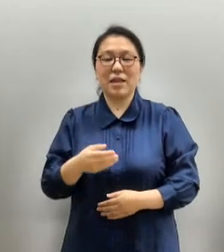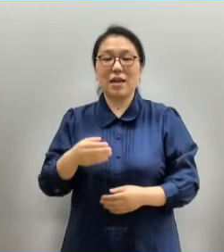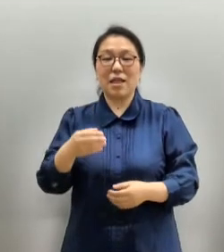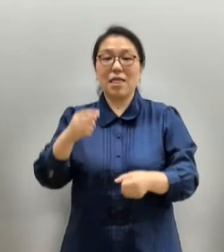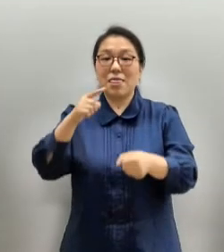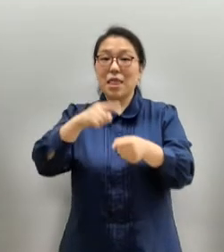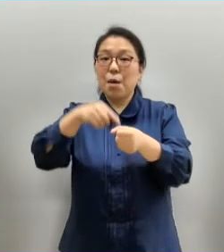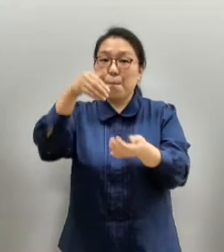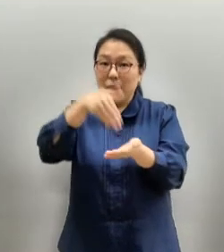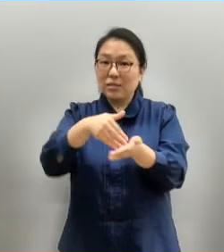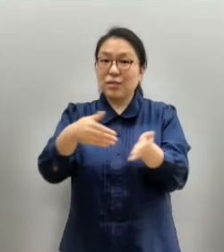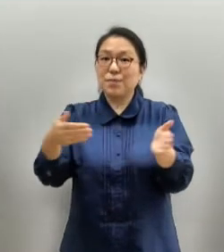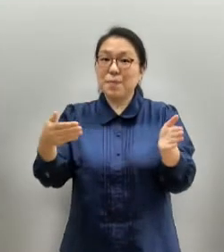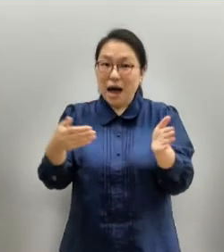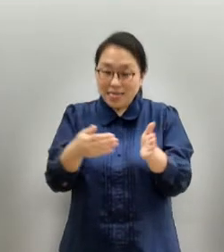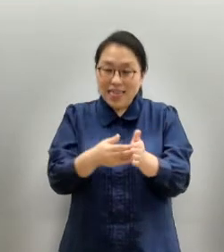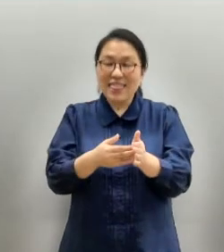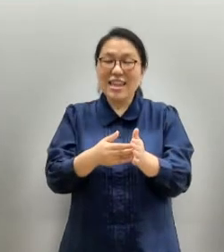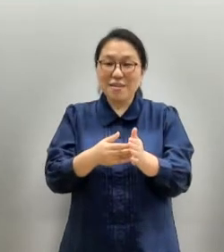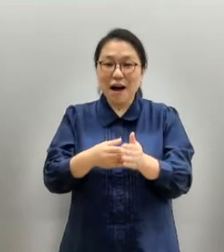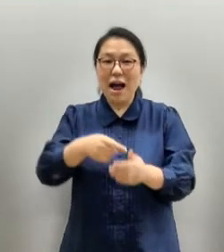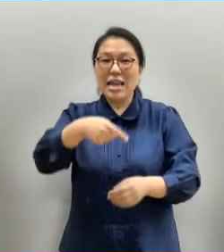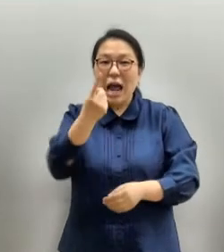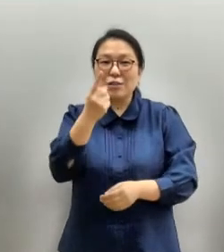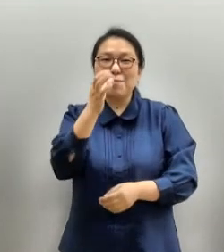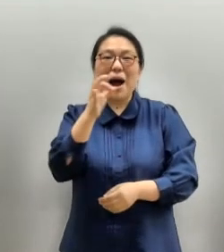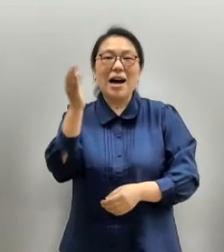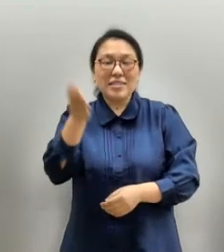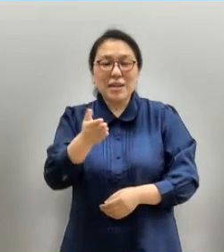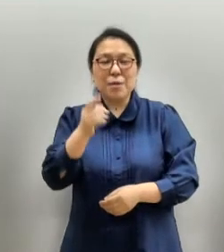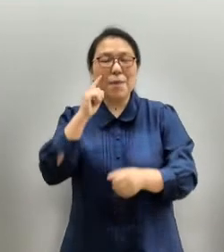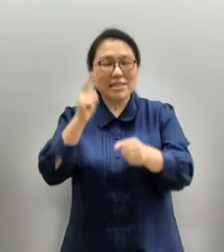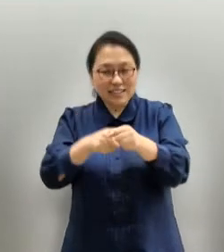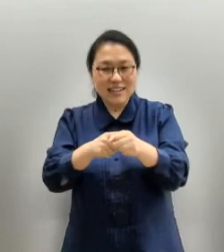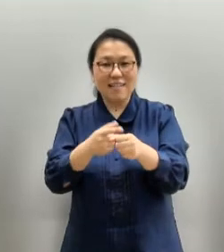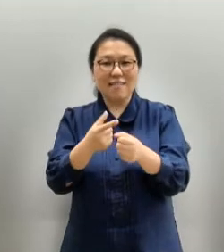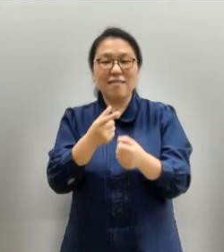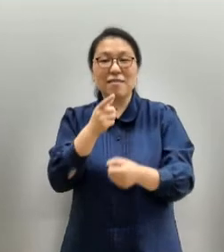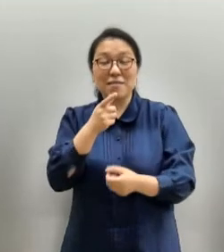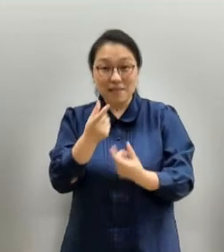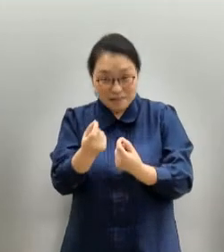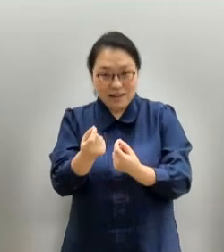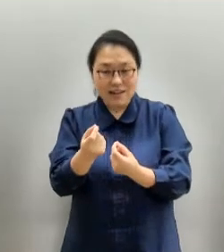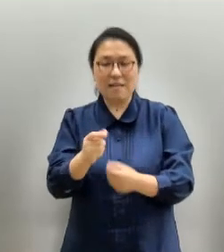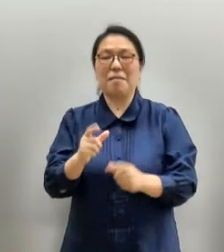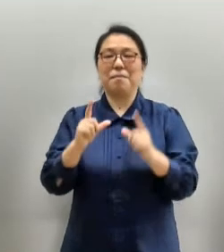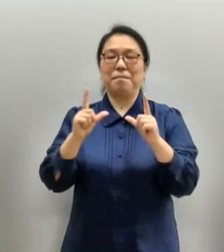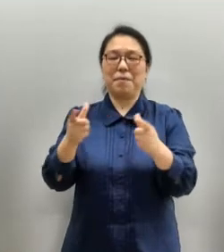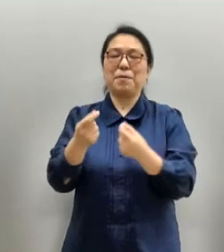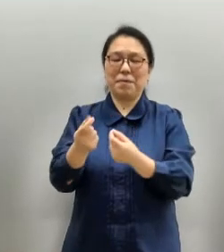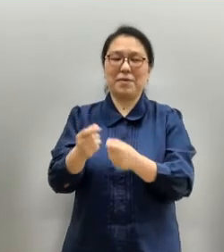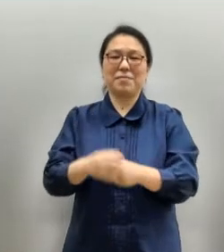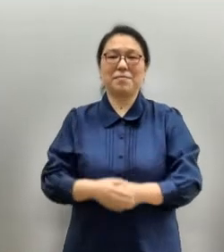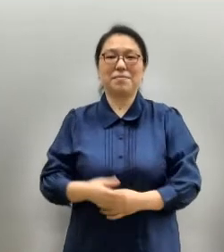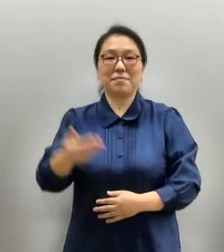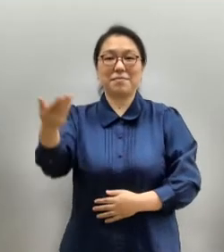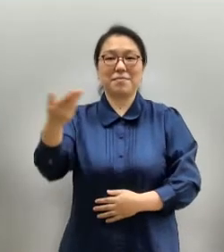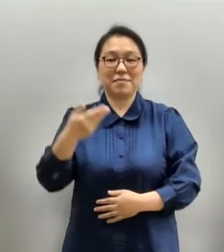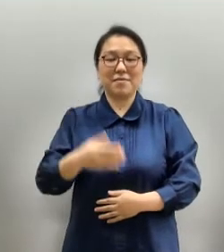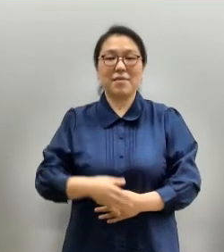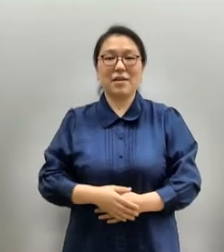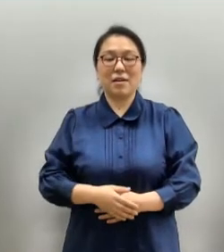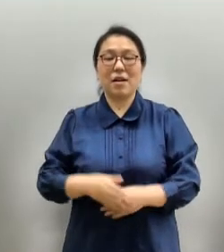けたい、それに向かってやっていると。はい、わかりました。であともう一つ情報公表の考え